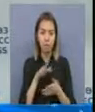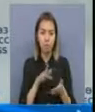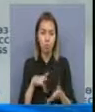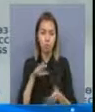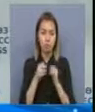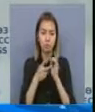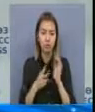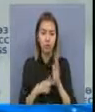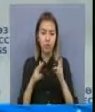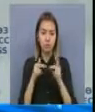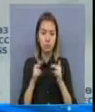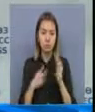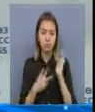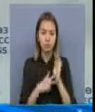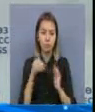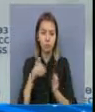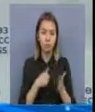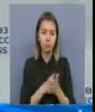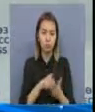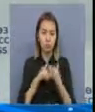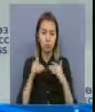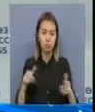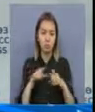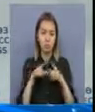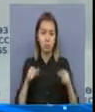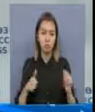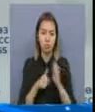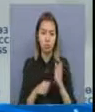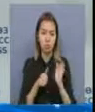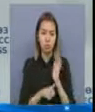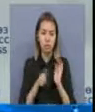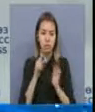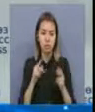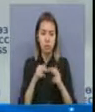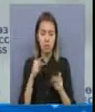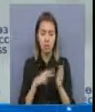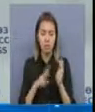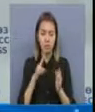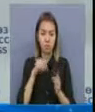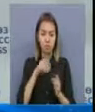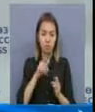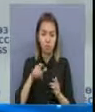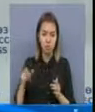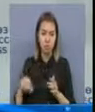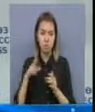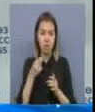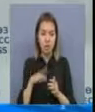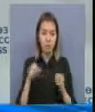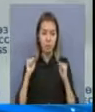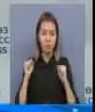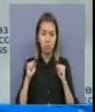сыртындағы 18 лагерде 8 мыңнан астам бала, мектеп жанындағы 661 лагерде 72 мың бала, шатырлы